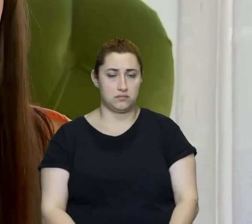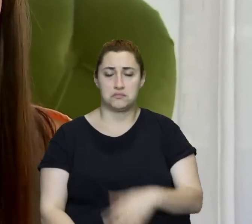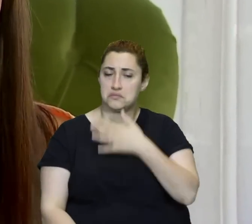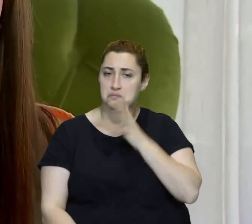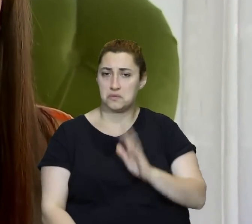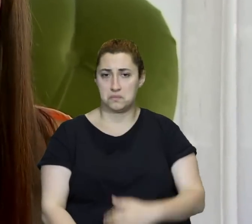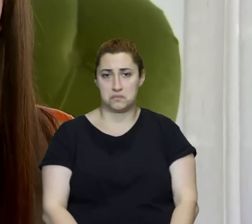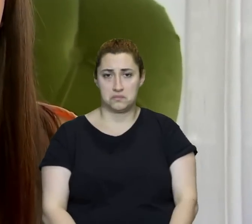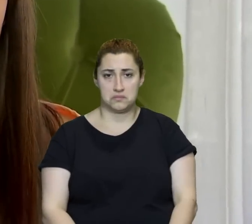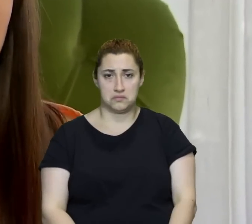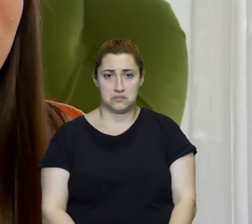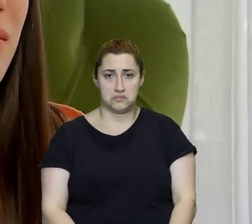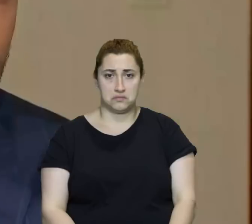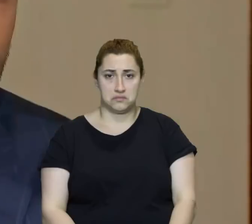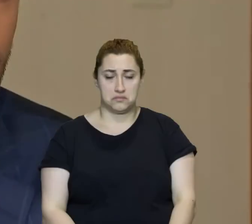Bilmiyorum.